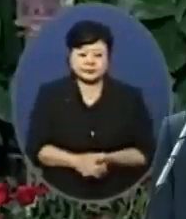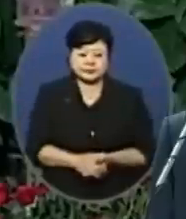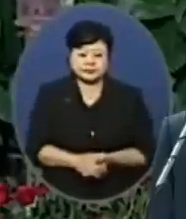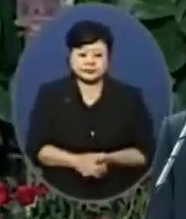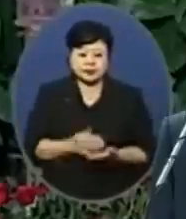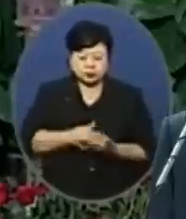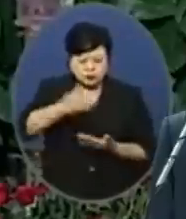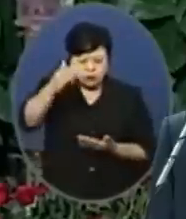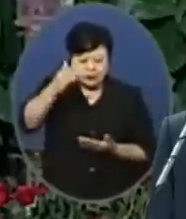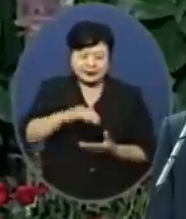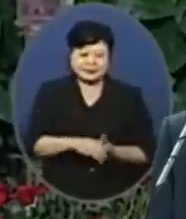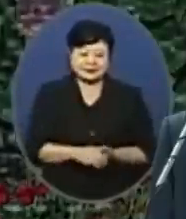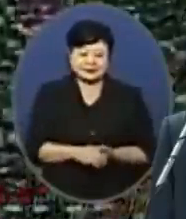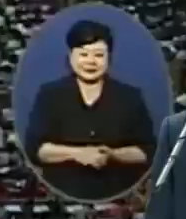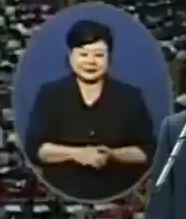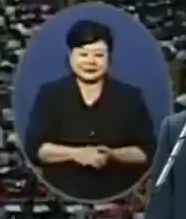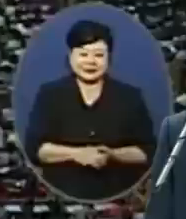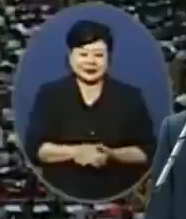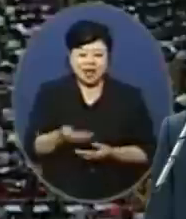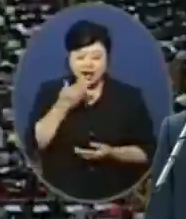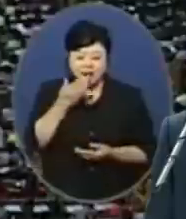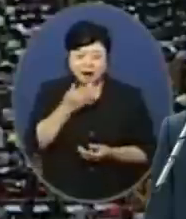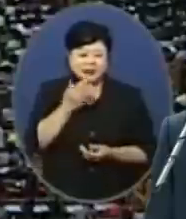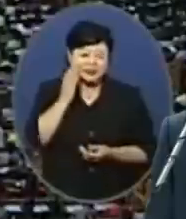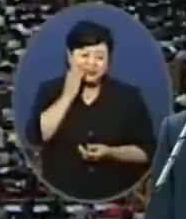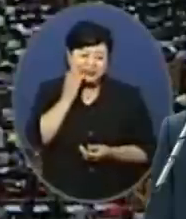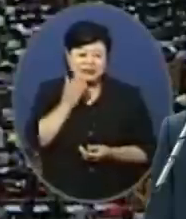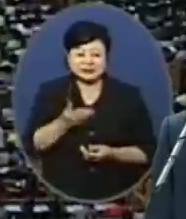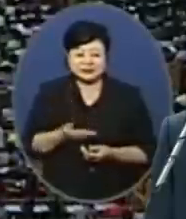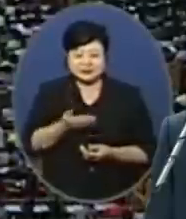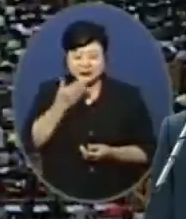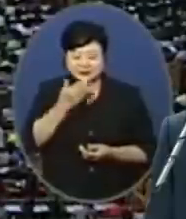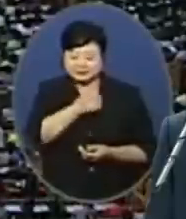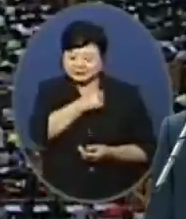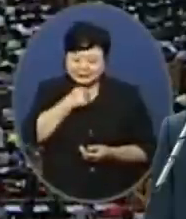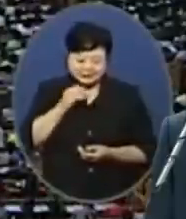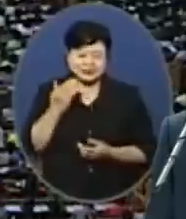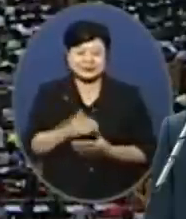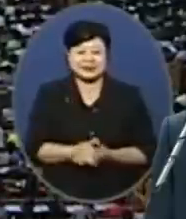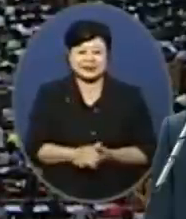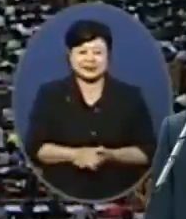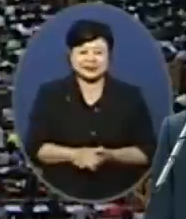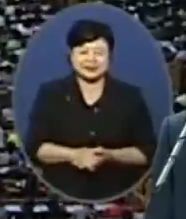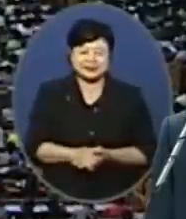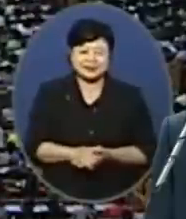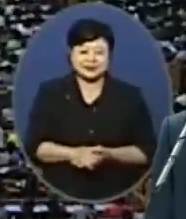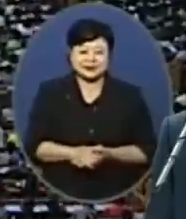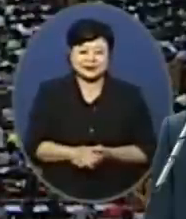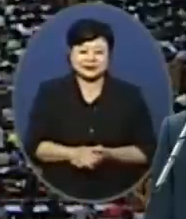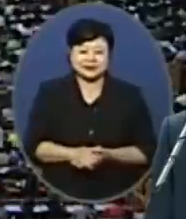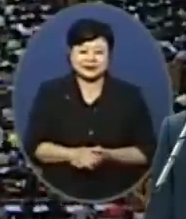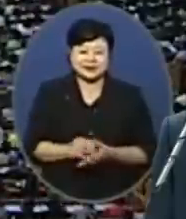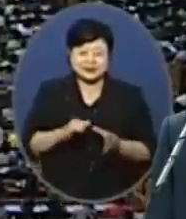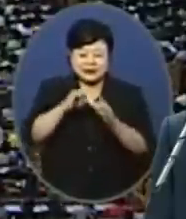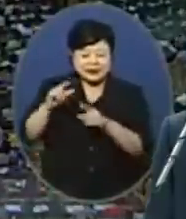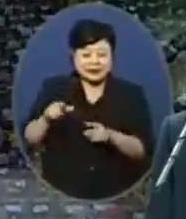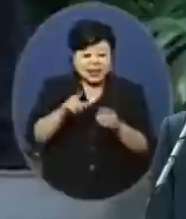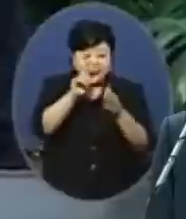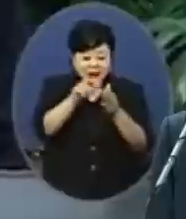물리쳐내어야 먹는 음식이 약물이 되는 것입니다. 우리는 이 세상에